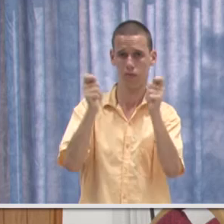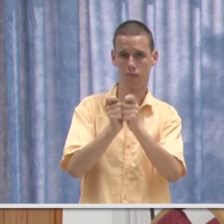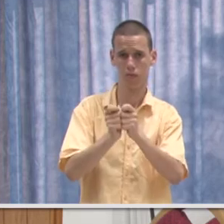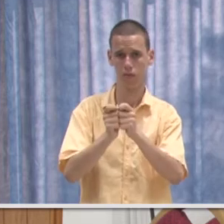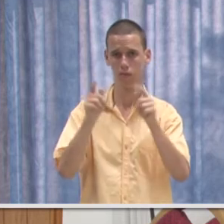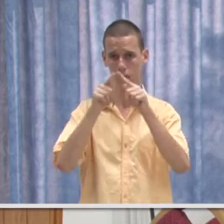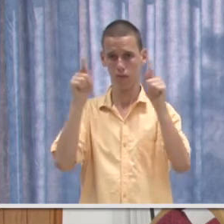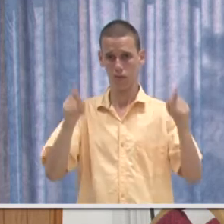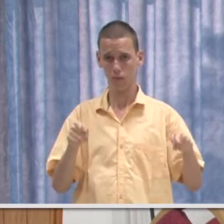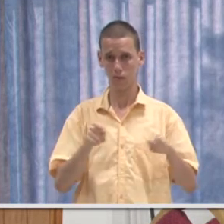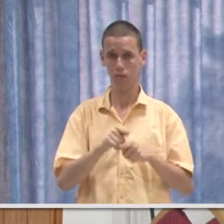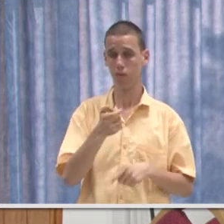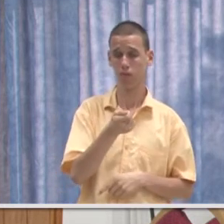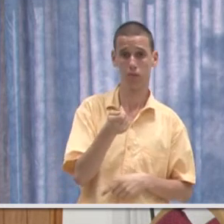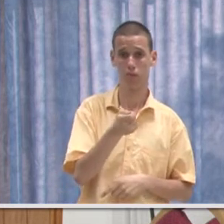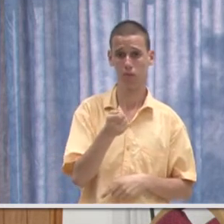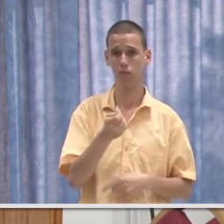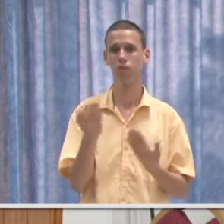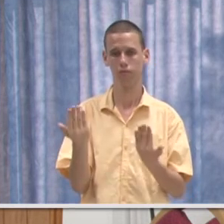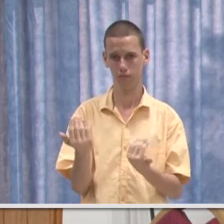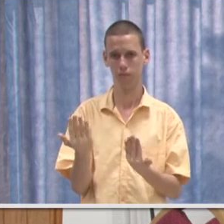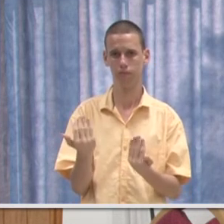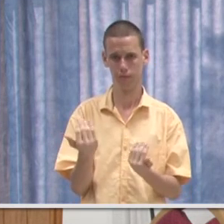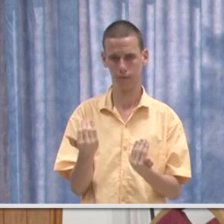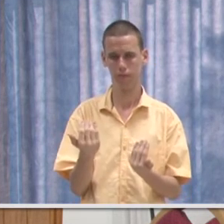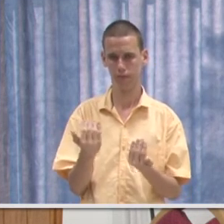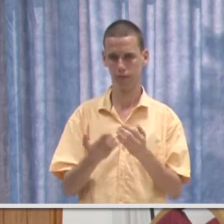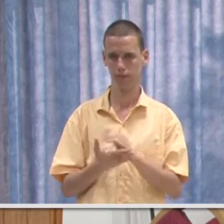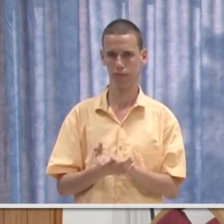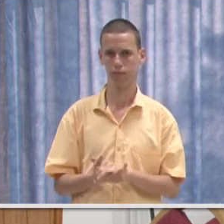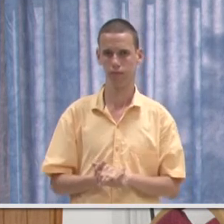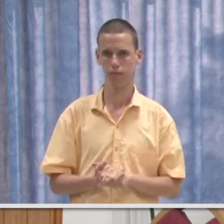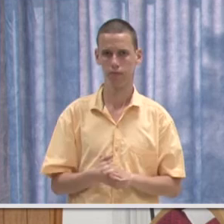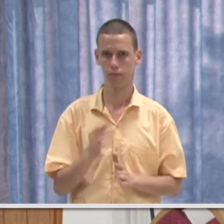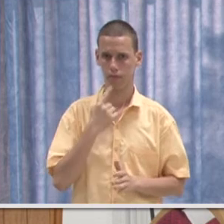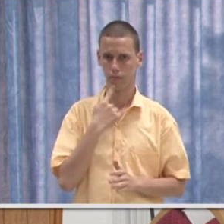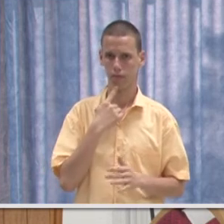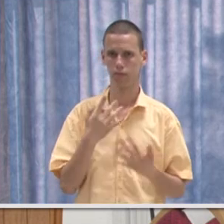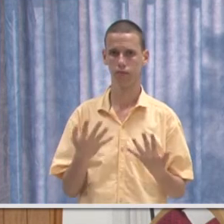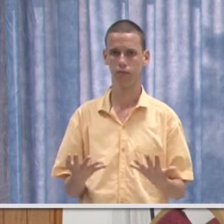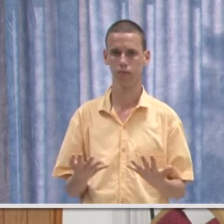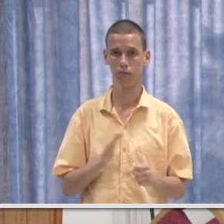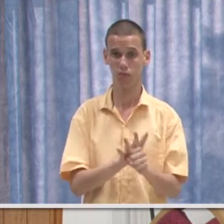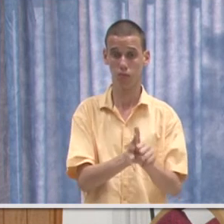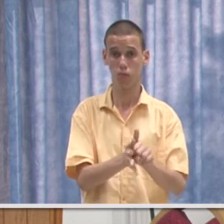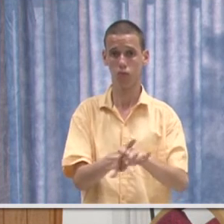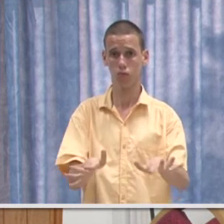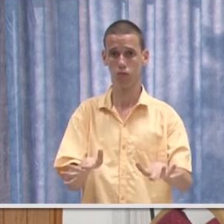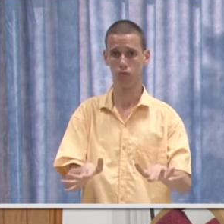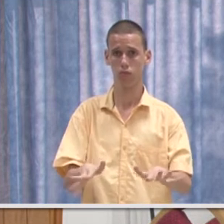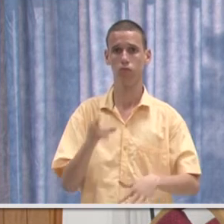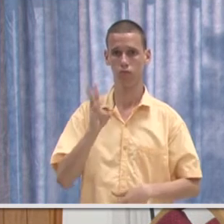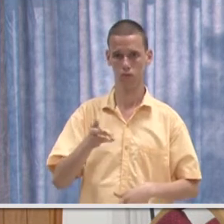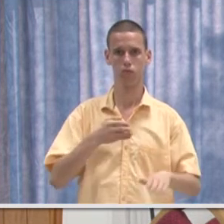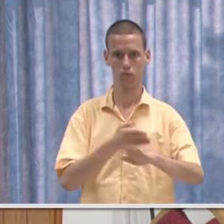la somme. Mais si man, si arrive un cas qui bon nous besoin servir à une facilité, nous pas pour hésiter pour comment servir, mais